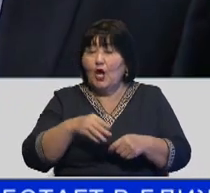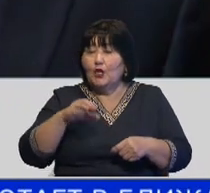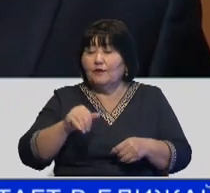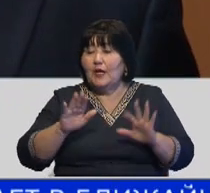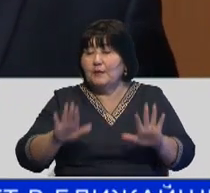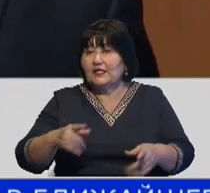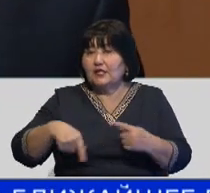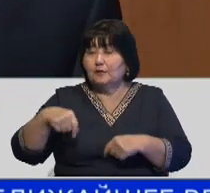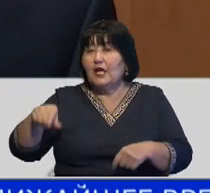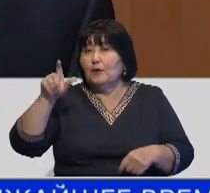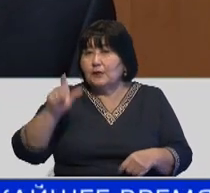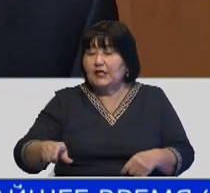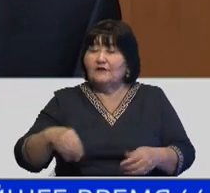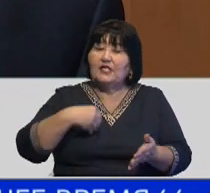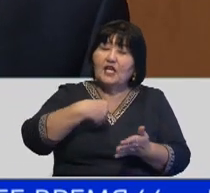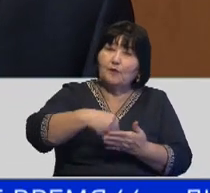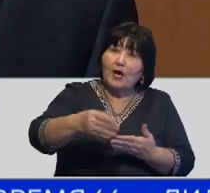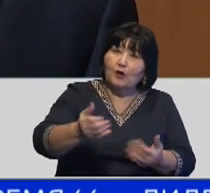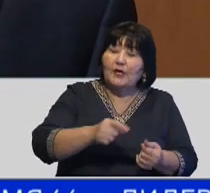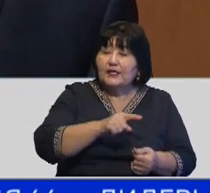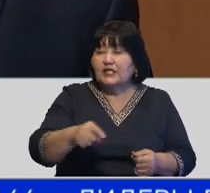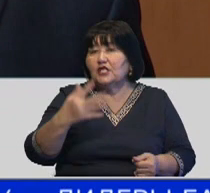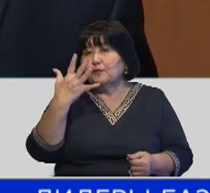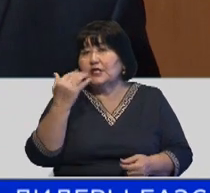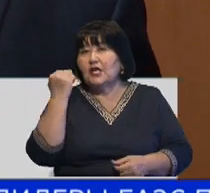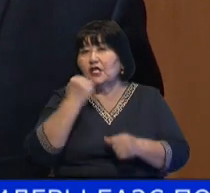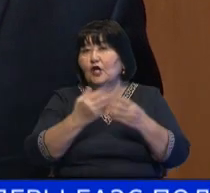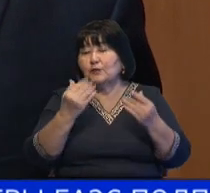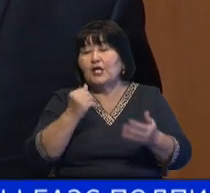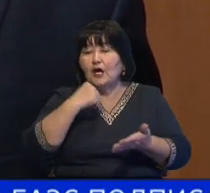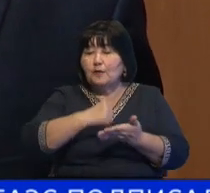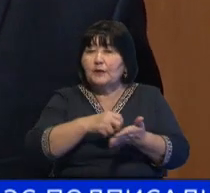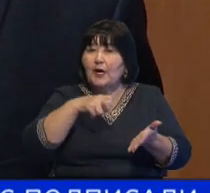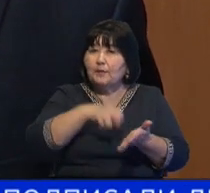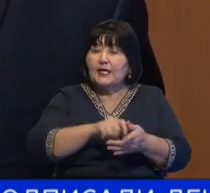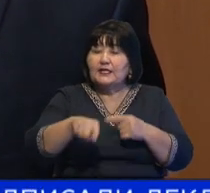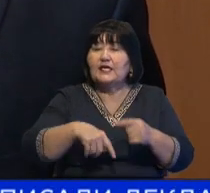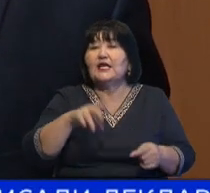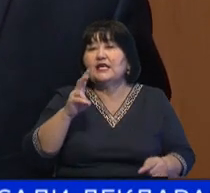предпринимателям продавец или покупатель должны в течение 5 рабочих дней подтвердить маркировку через ЭЦП